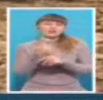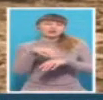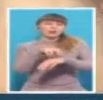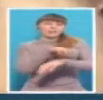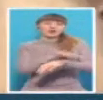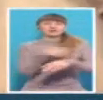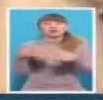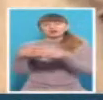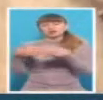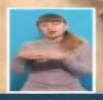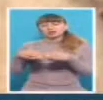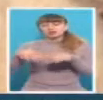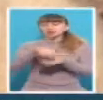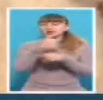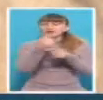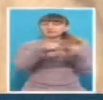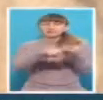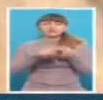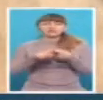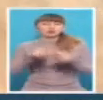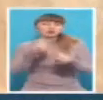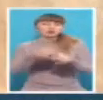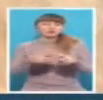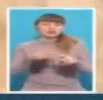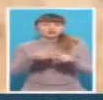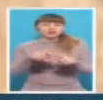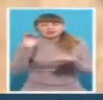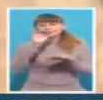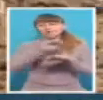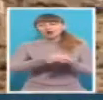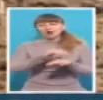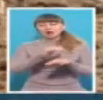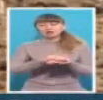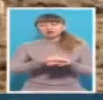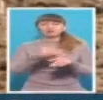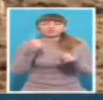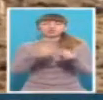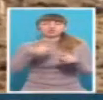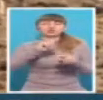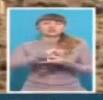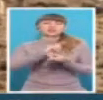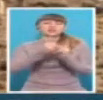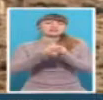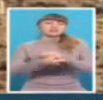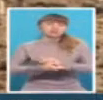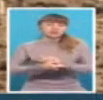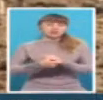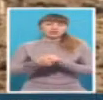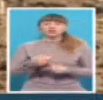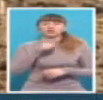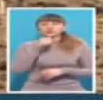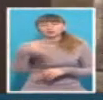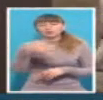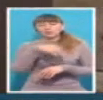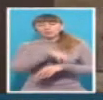көрсеткіштерге тоқталып кетті. Өсімдік және мал шаруашылығында өсім бар. Биыл ауыл шаруашылығының жалпы өнімі 295 миллиард